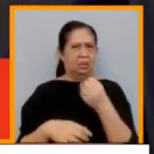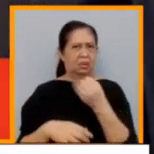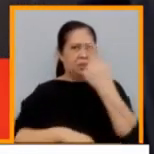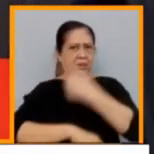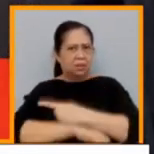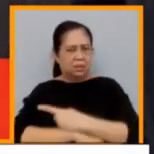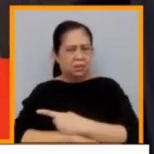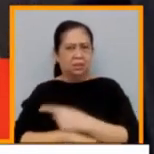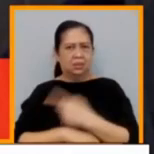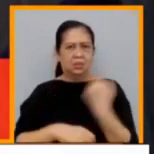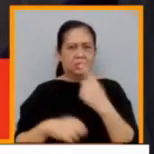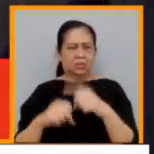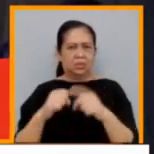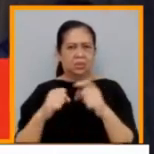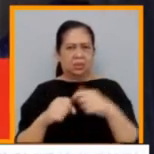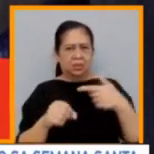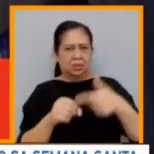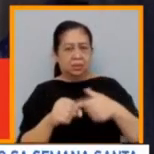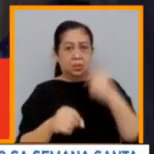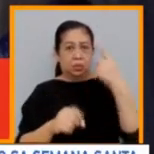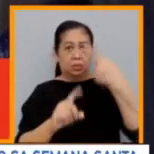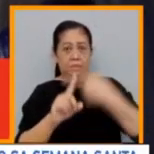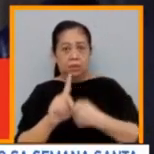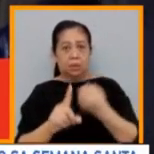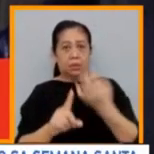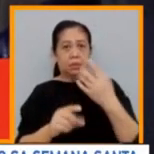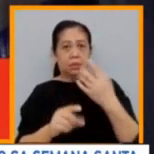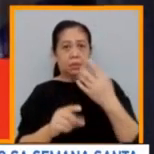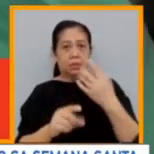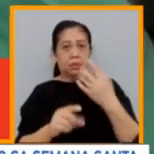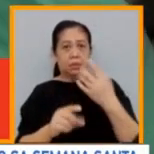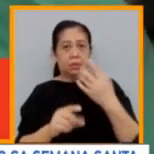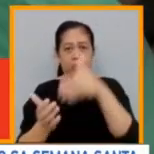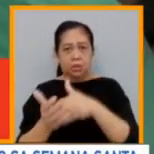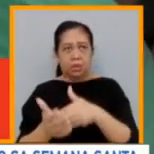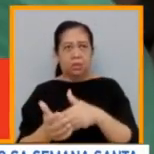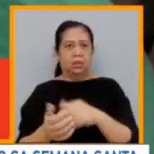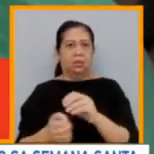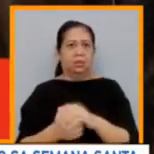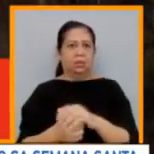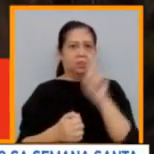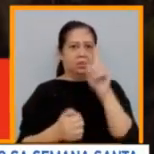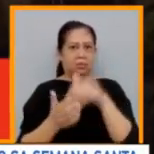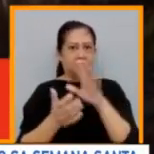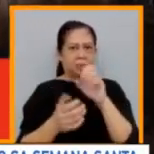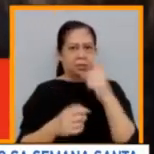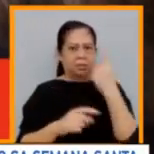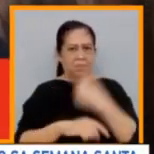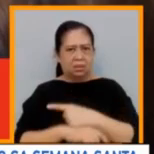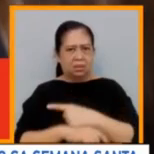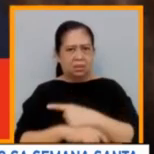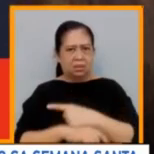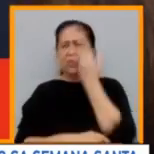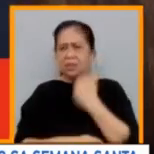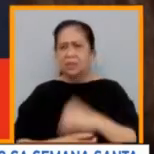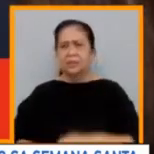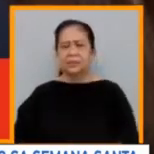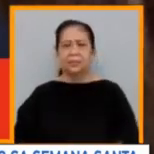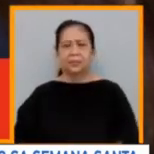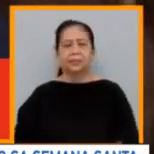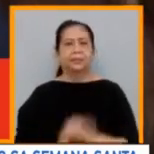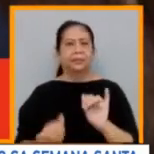kinukuha namin sa isang kwan, may git 1,000, 1,500, may git pa. Kaya kulang. Bagamat nagpapasalamat